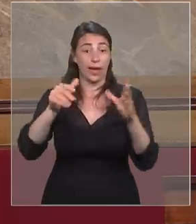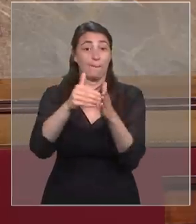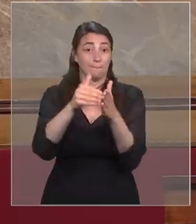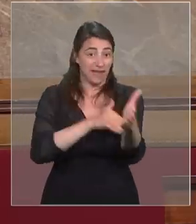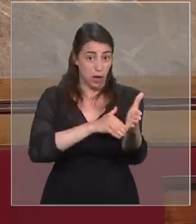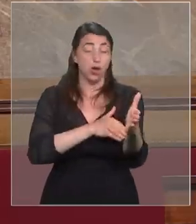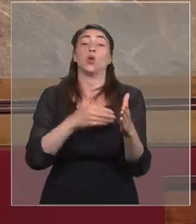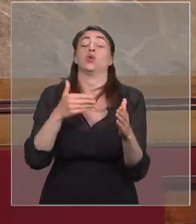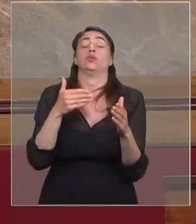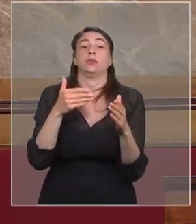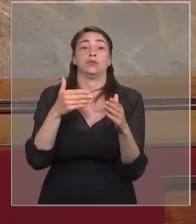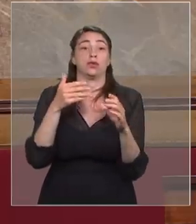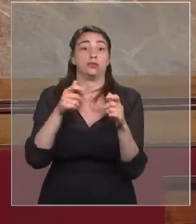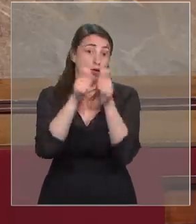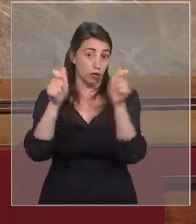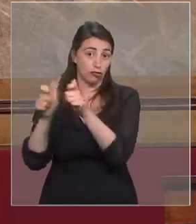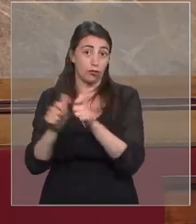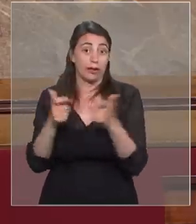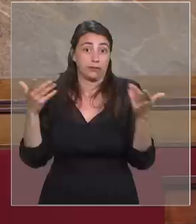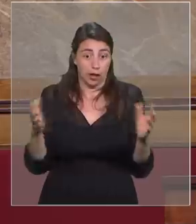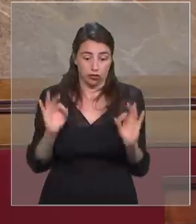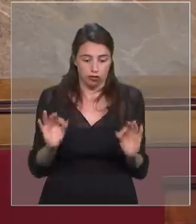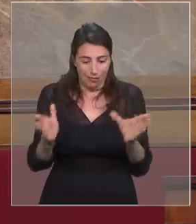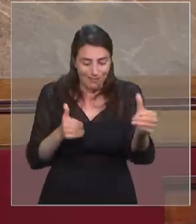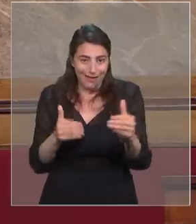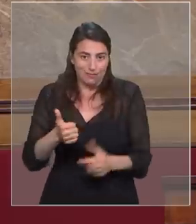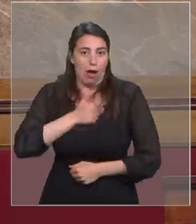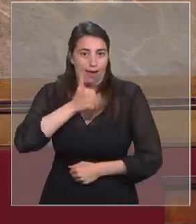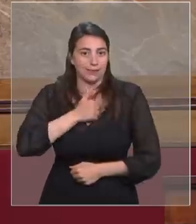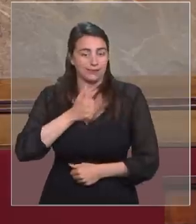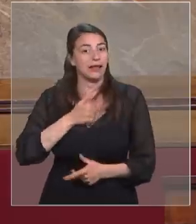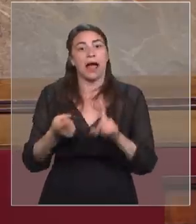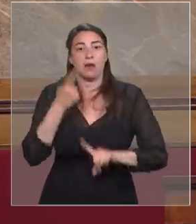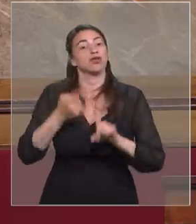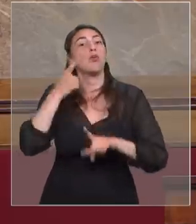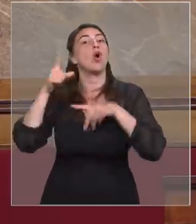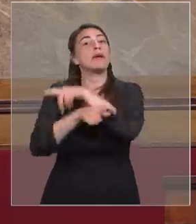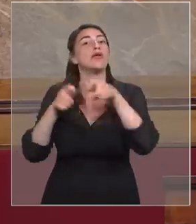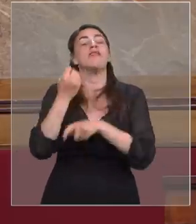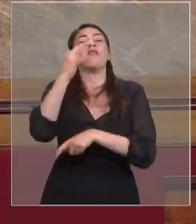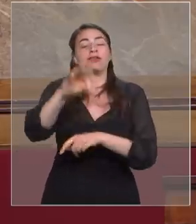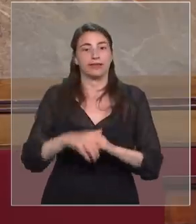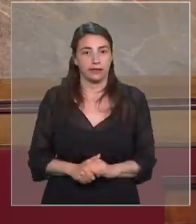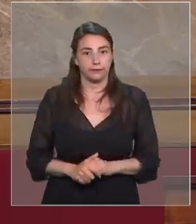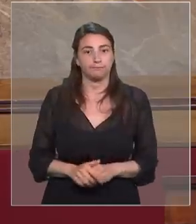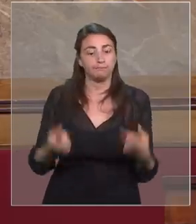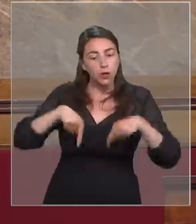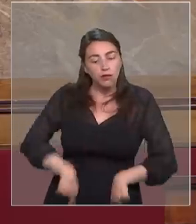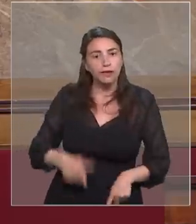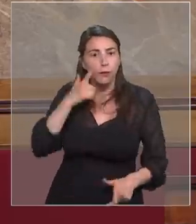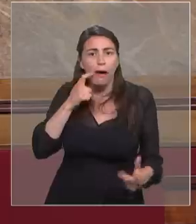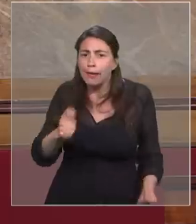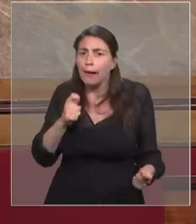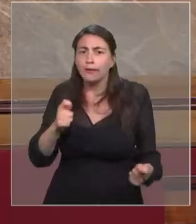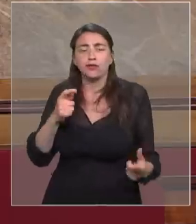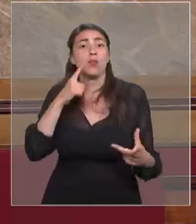d'actifs, le secteur de l'artisanat joue un rôle clé dans le développement économique français. Le gouvernement a été attentif à la situation de nos artisans, durement frappés